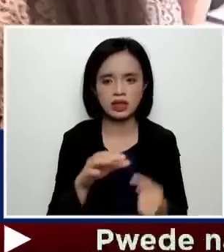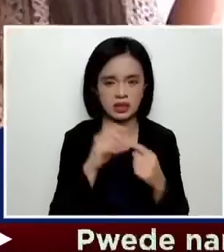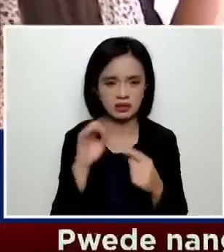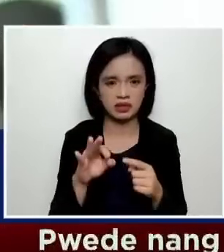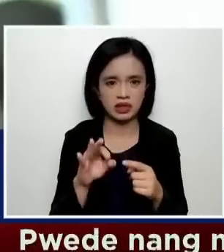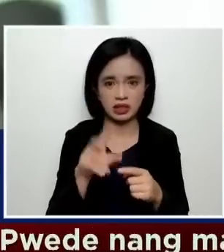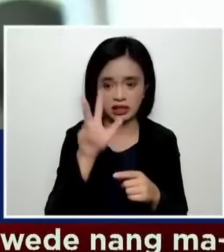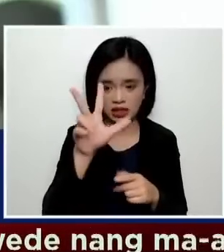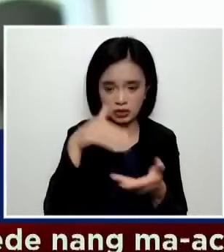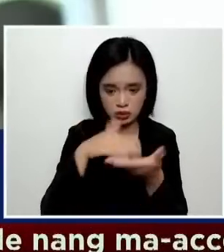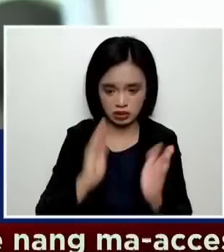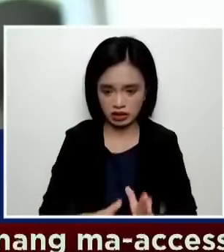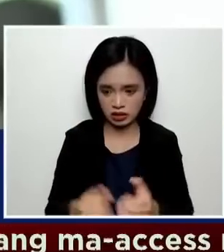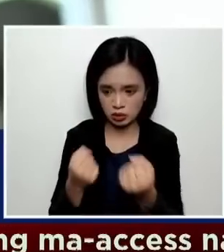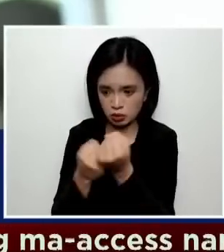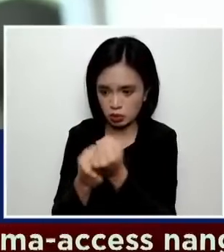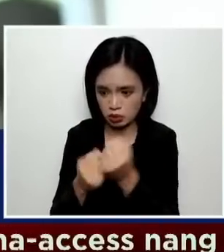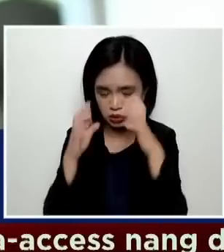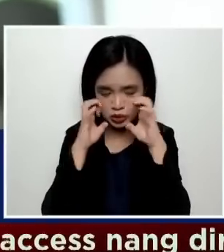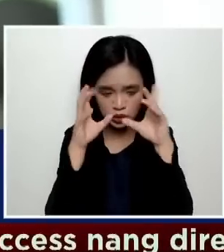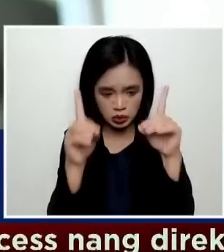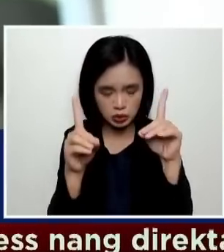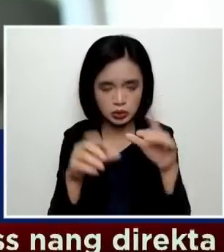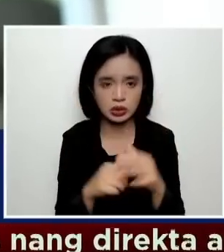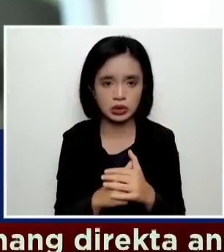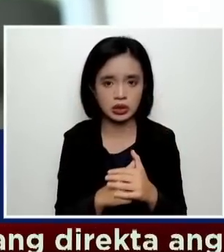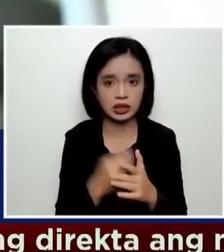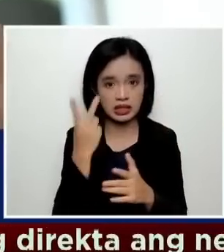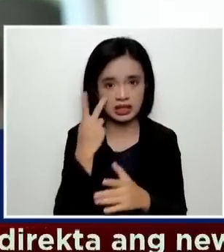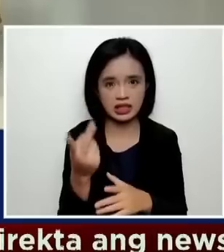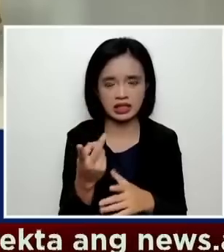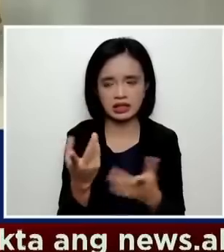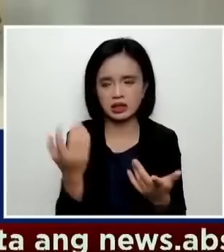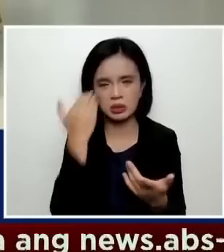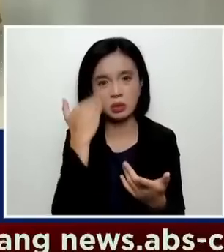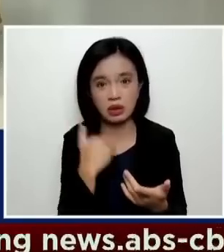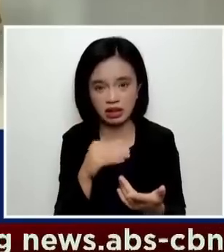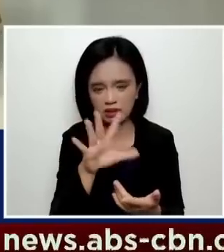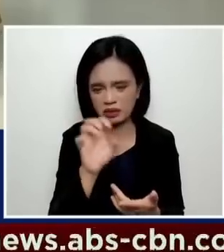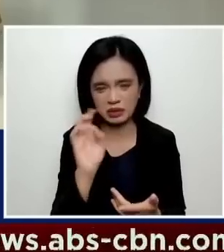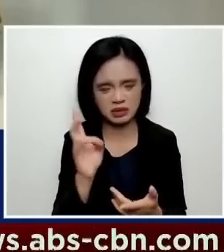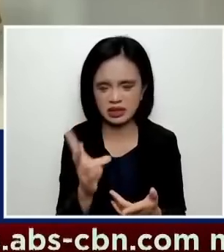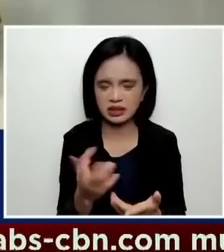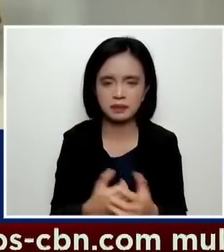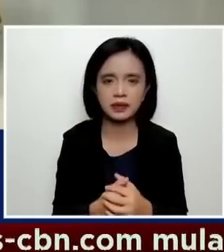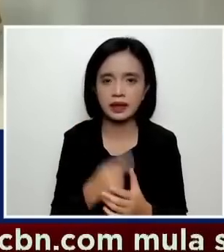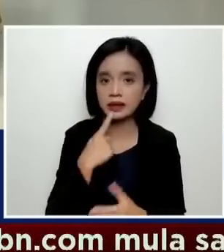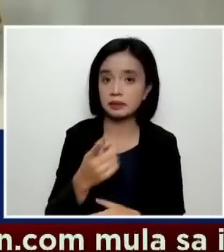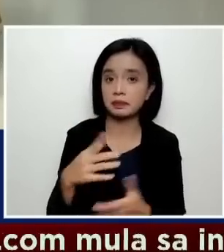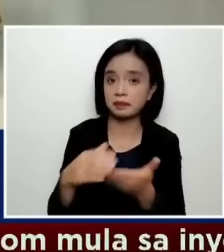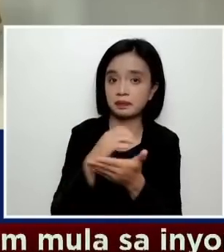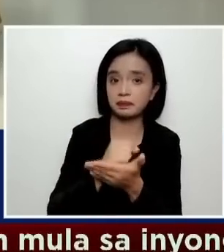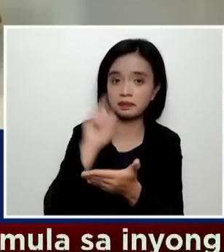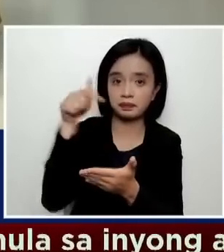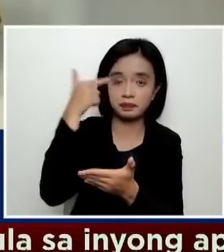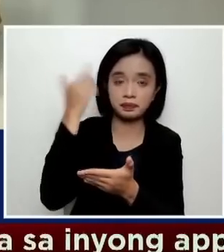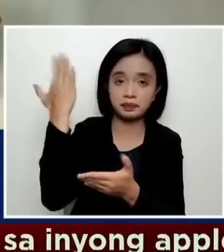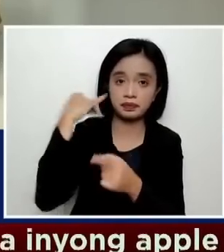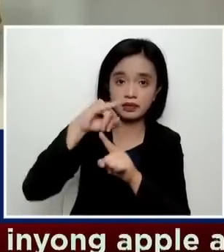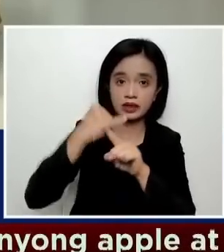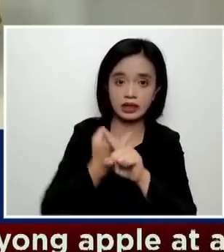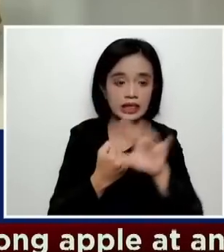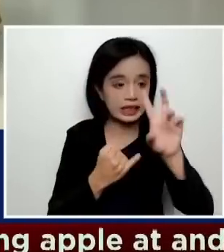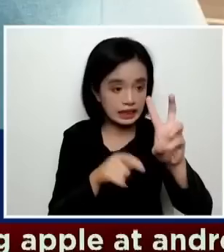ko, yung sahod ko na yun na 570, kulang pa yun. Sa datos ng gobyerno noong Enero,